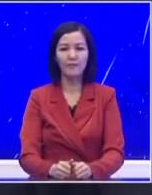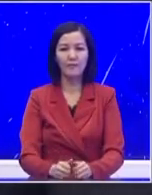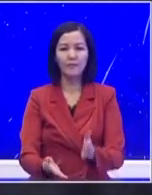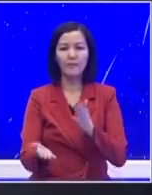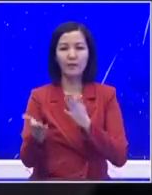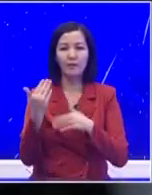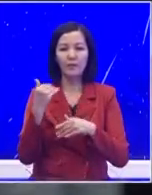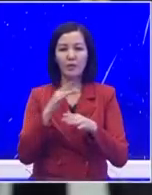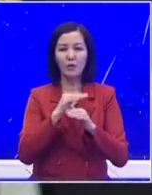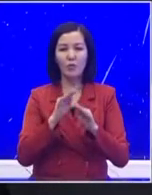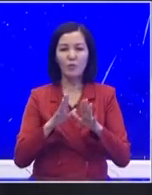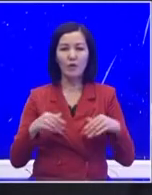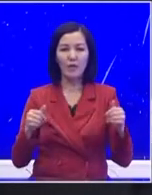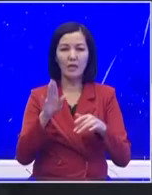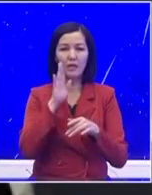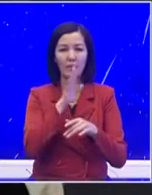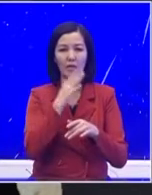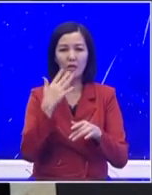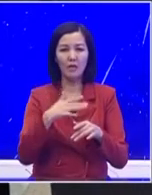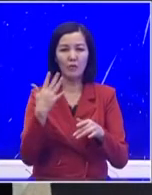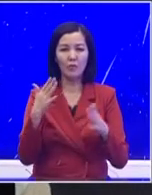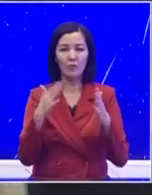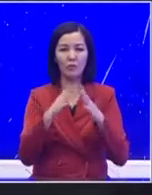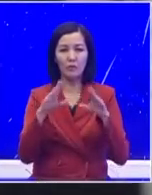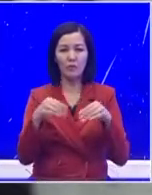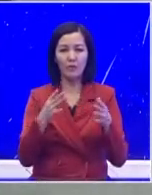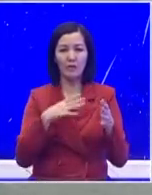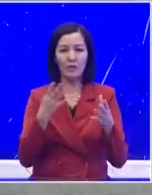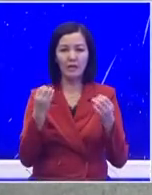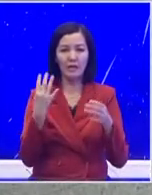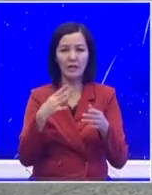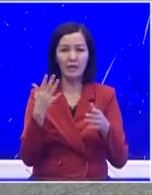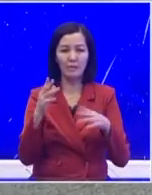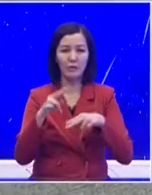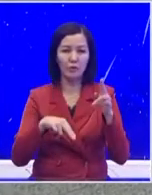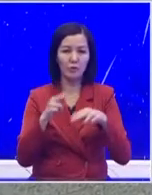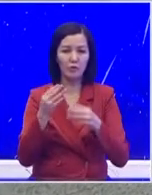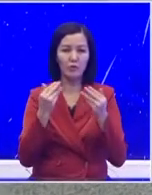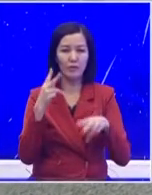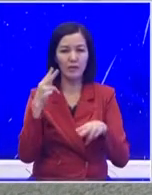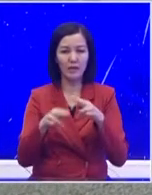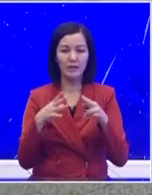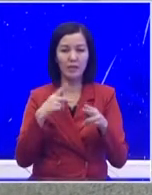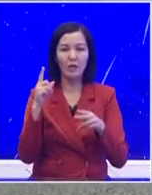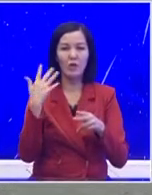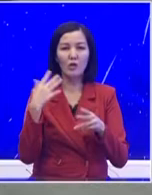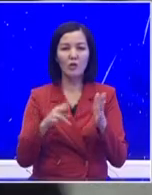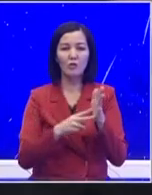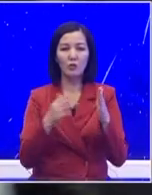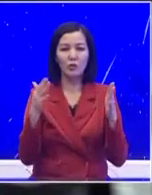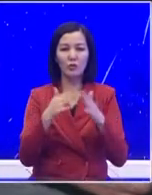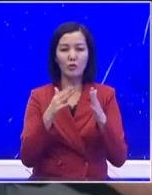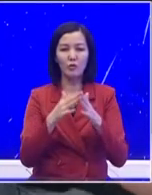Былтыр көп балалы аналар үшін 55 тұрғын үй коттедж берілді. Тағы 45-нің құрылысы биыл аяқталады. 157 баспана